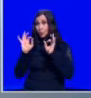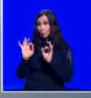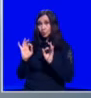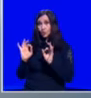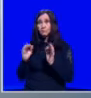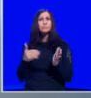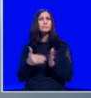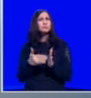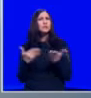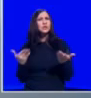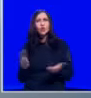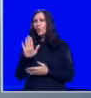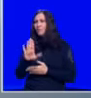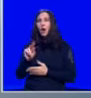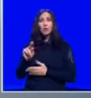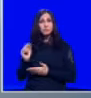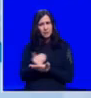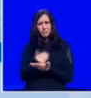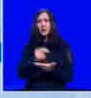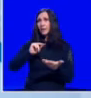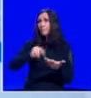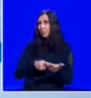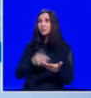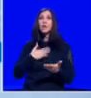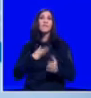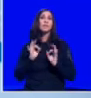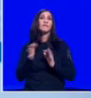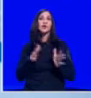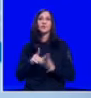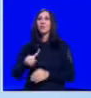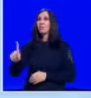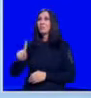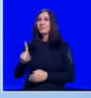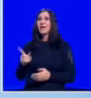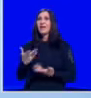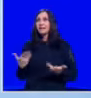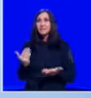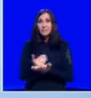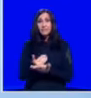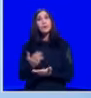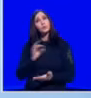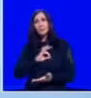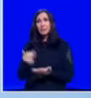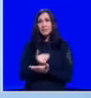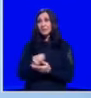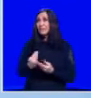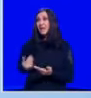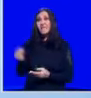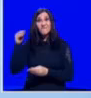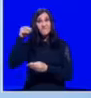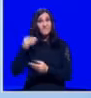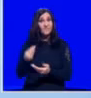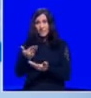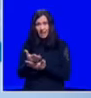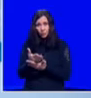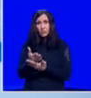уточним само? Защото вие събирате подписи с Има такъв народ? Не, ние не ги събираме. Ние ги събрахме и ги внесохме. Да, вотът е внесен днес.